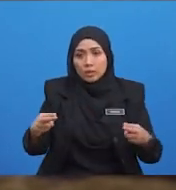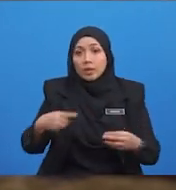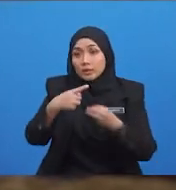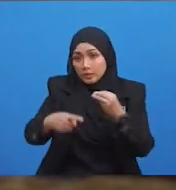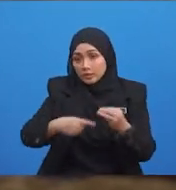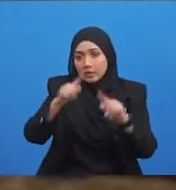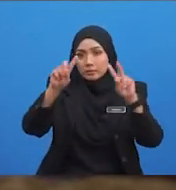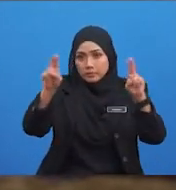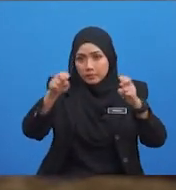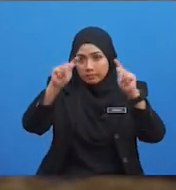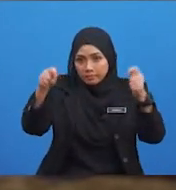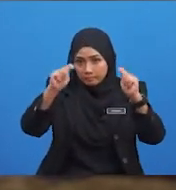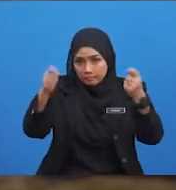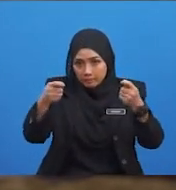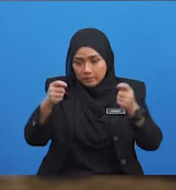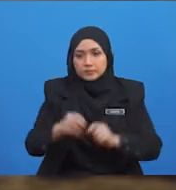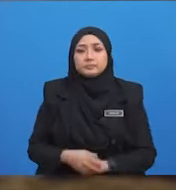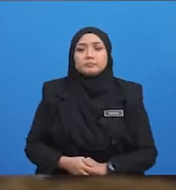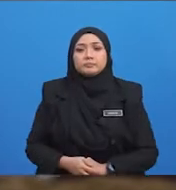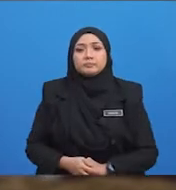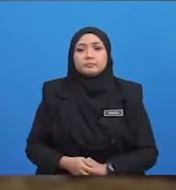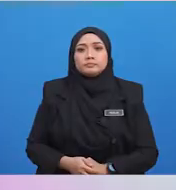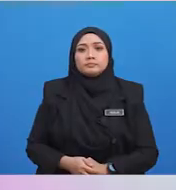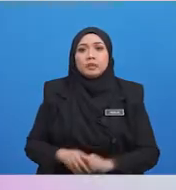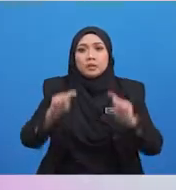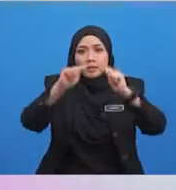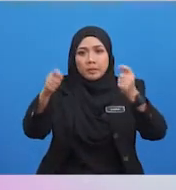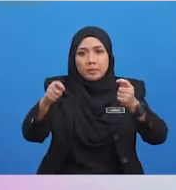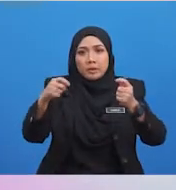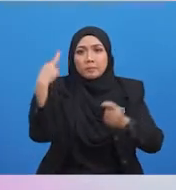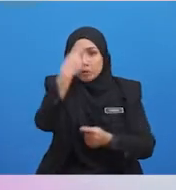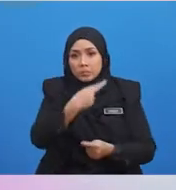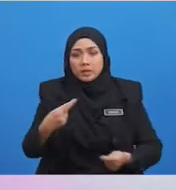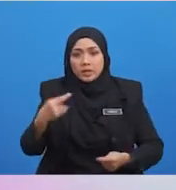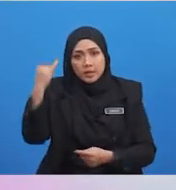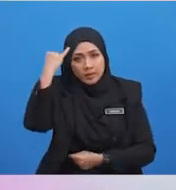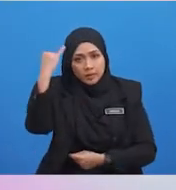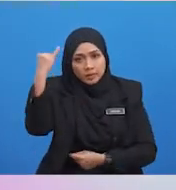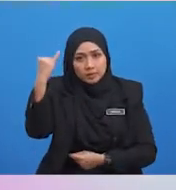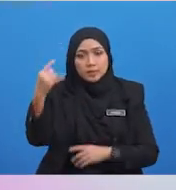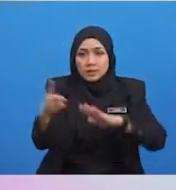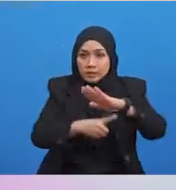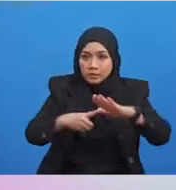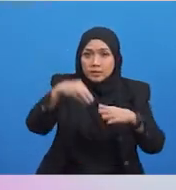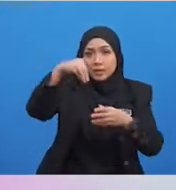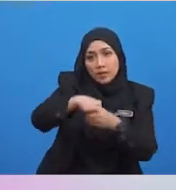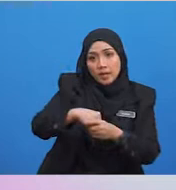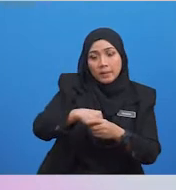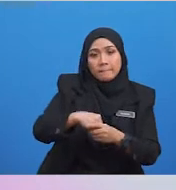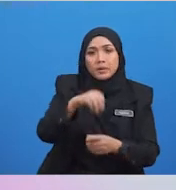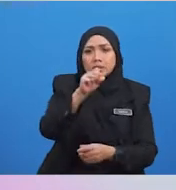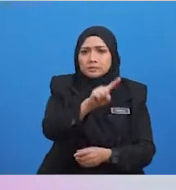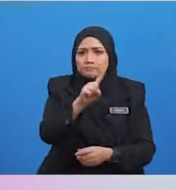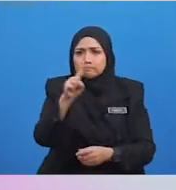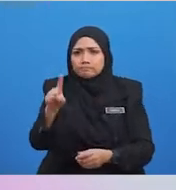tema. Soalannya berbunyi, tema merupakan idea dasar dalam